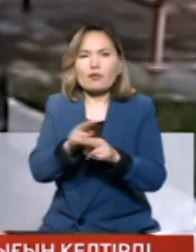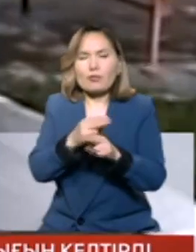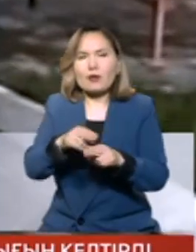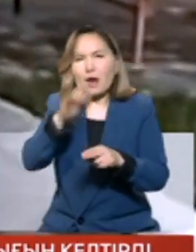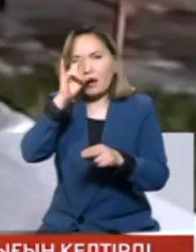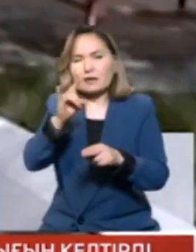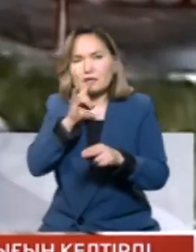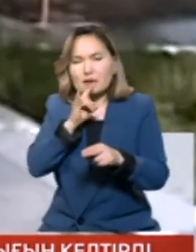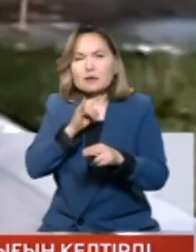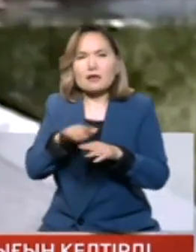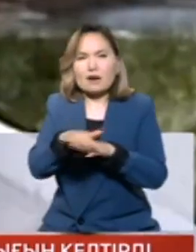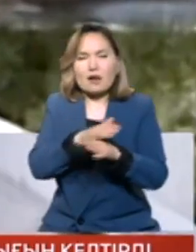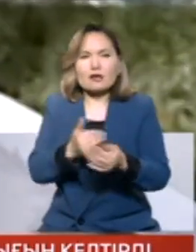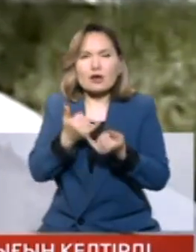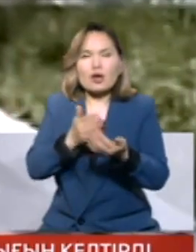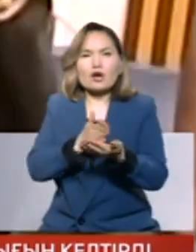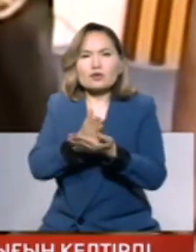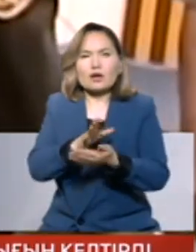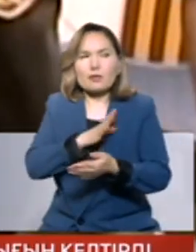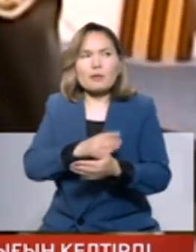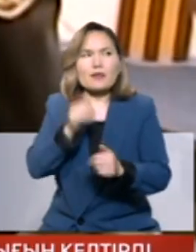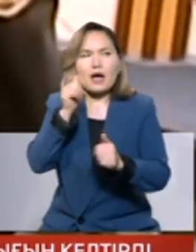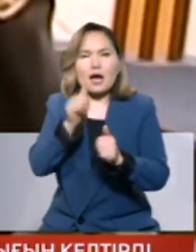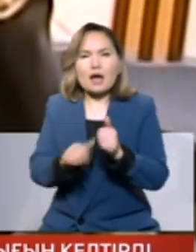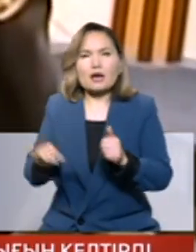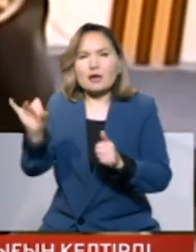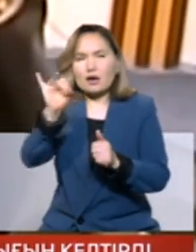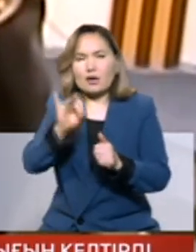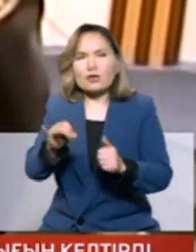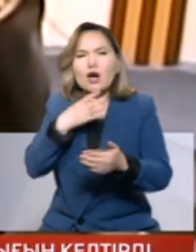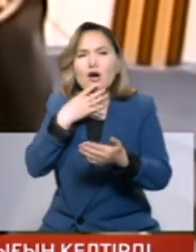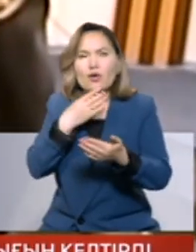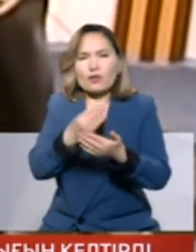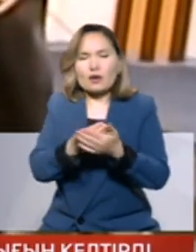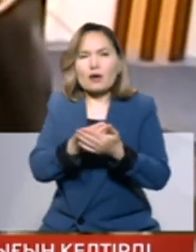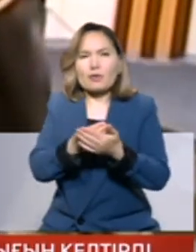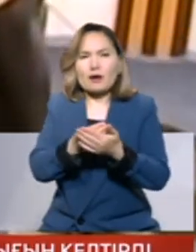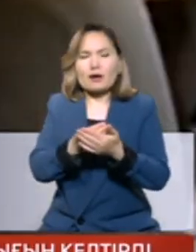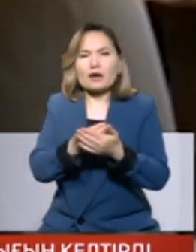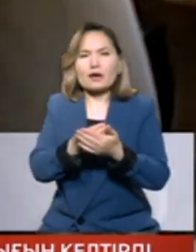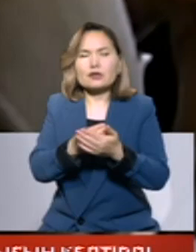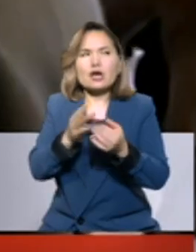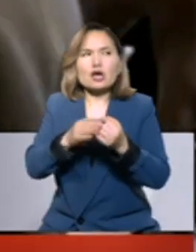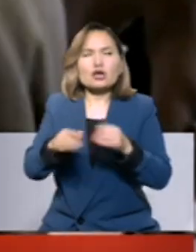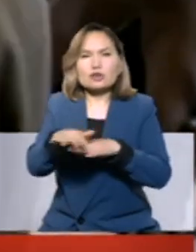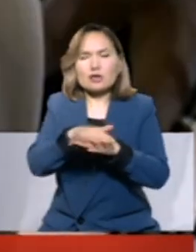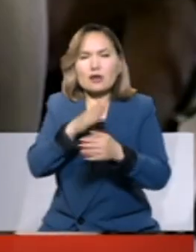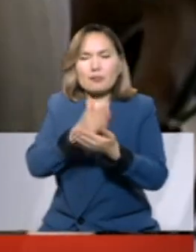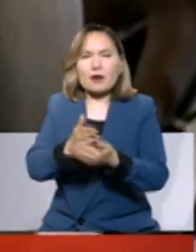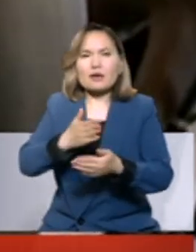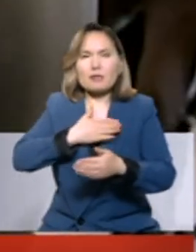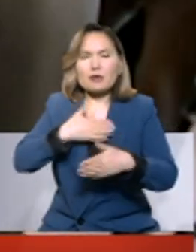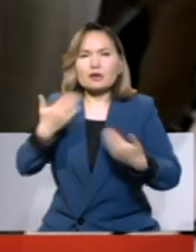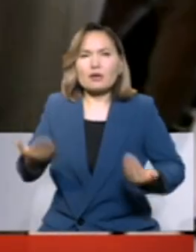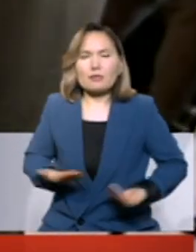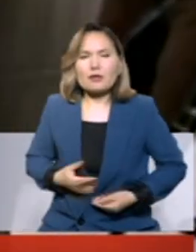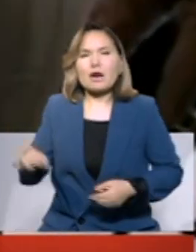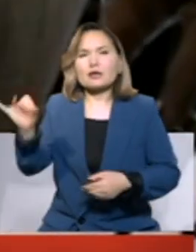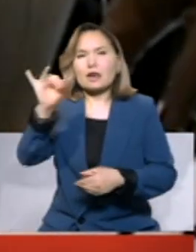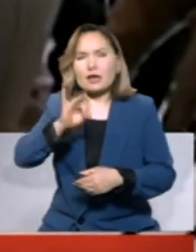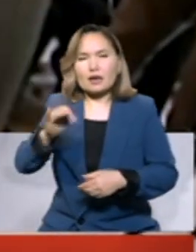дейтін. Әр тарихтың да өзінің қарағы орын алады өзгеше. Менің өмірімде,